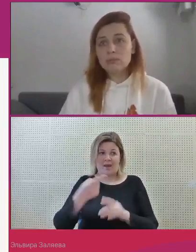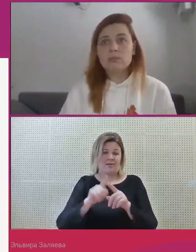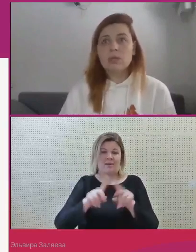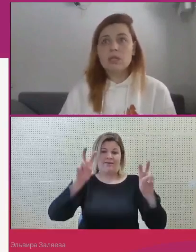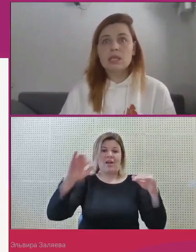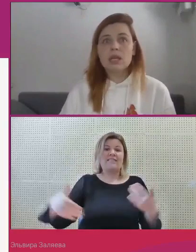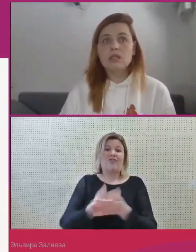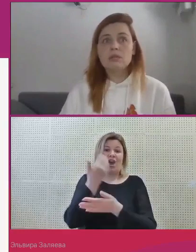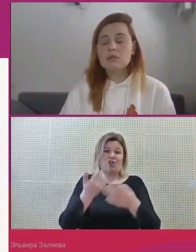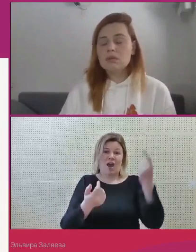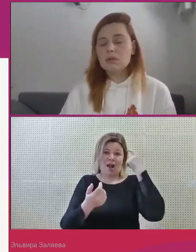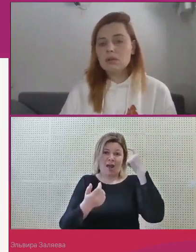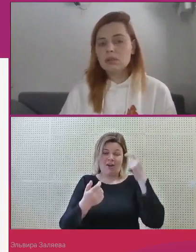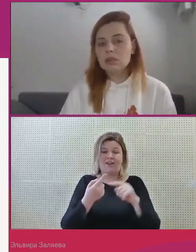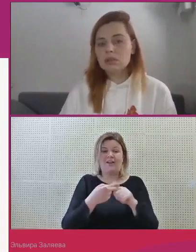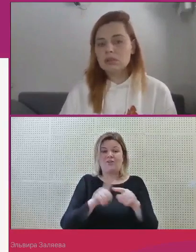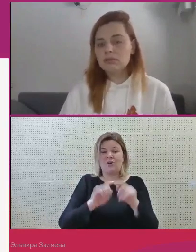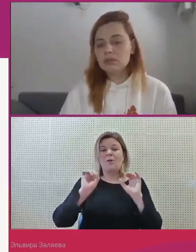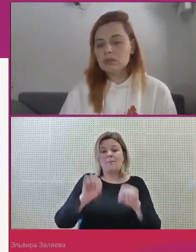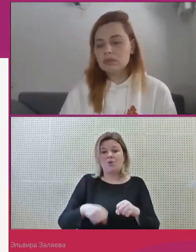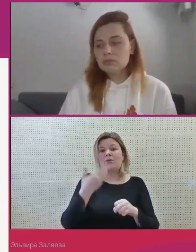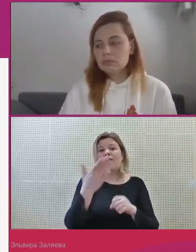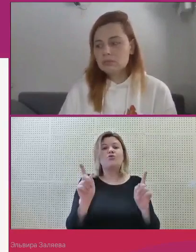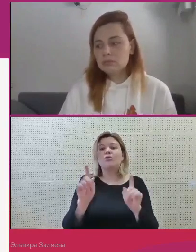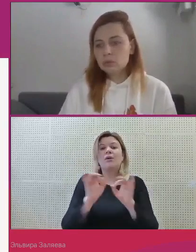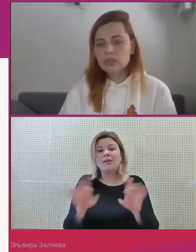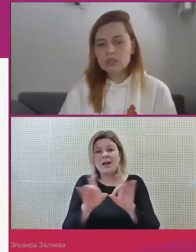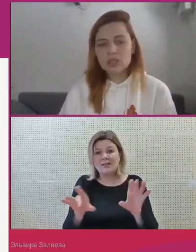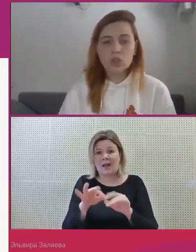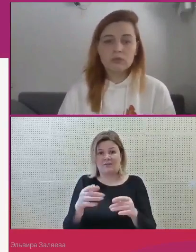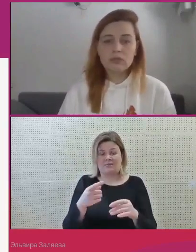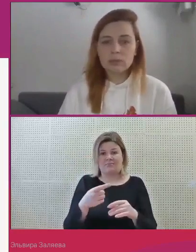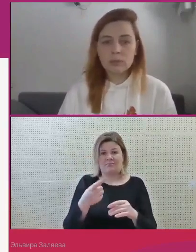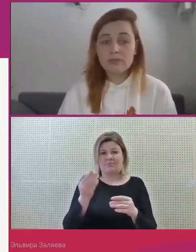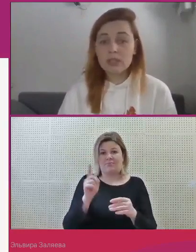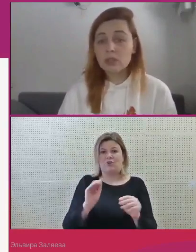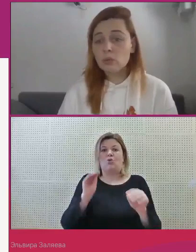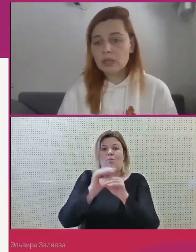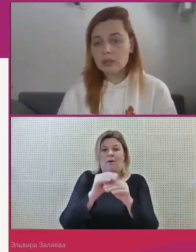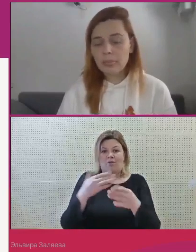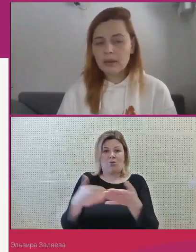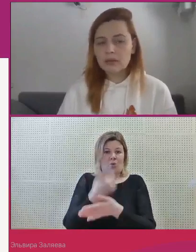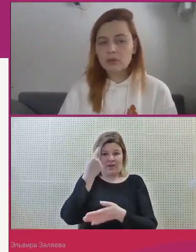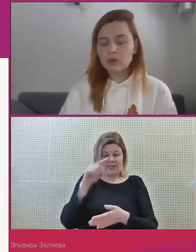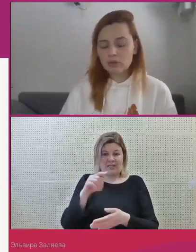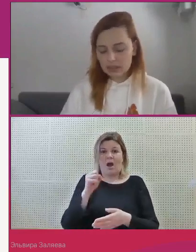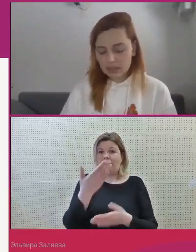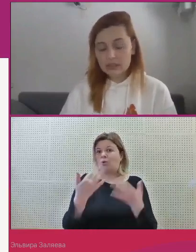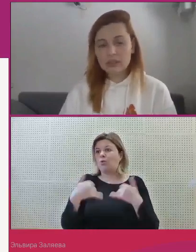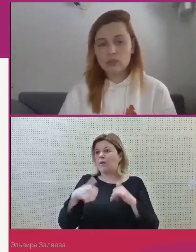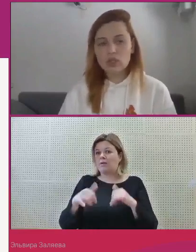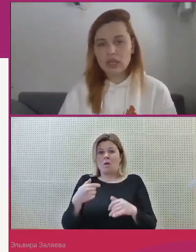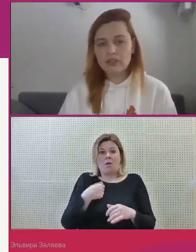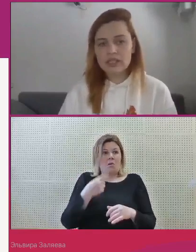вам рассказать, и вы удивитесь даже, что вы в этом направлении не думали. Вот, новые